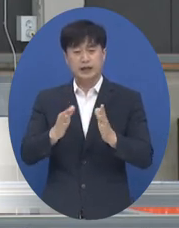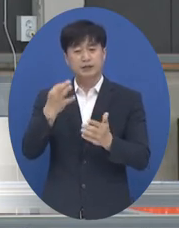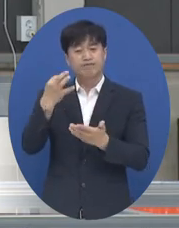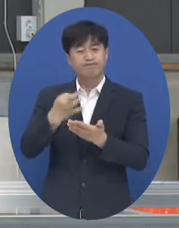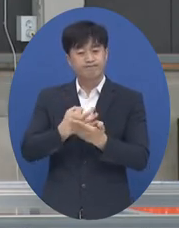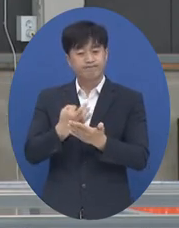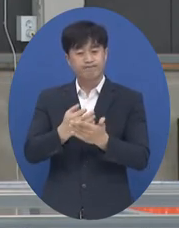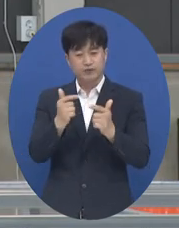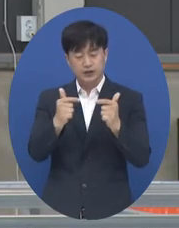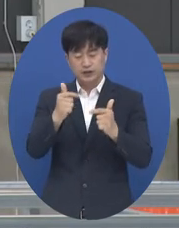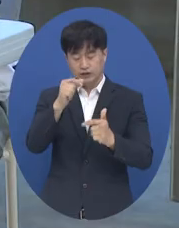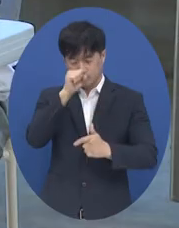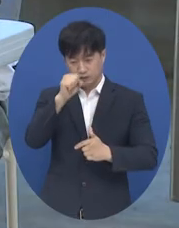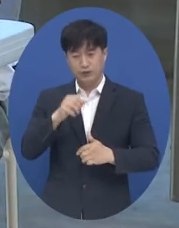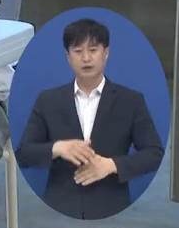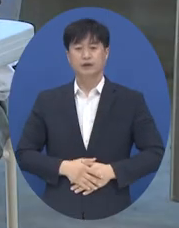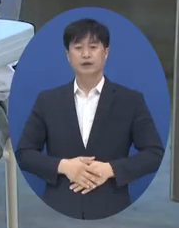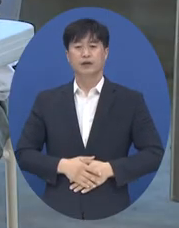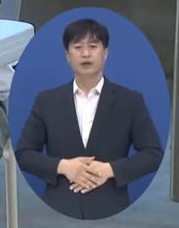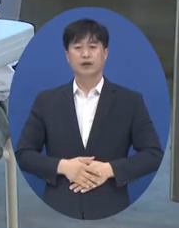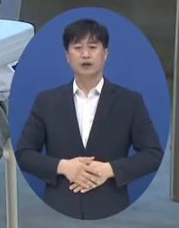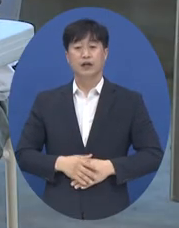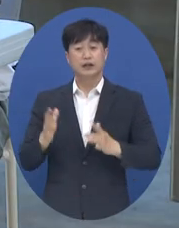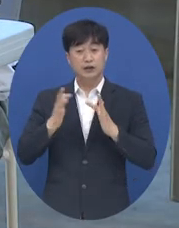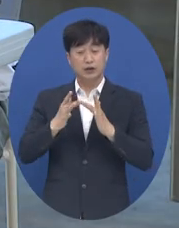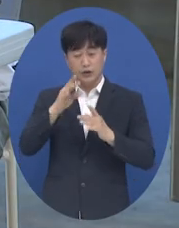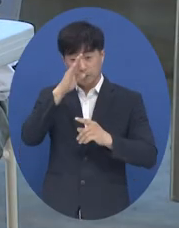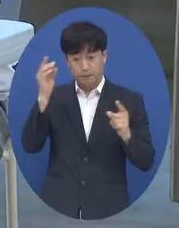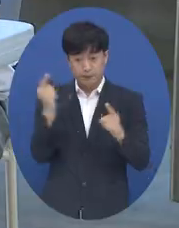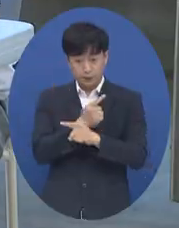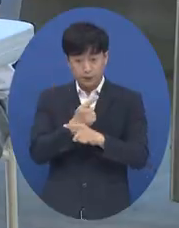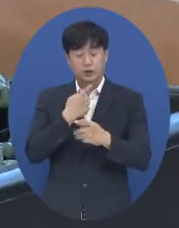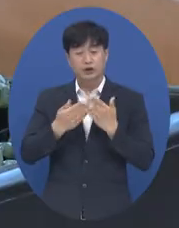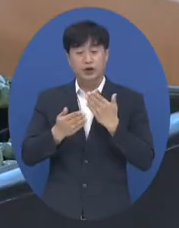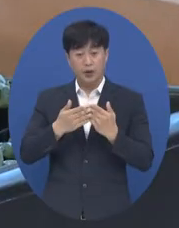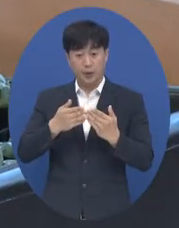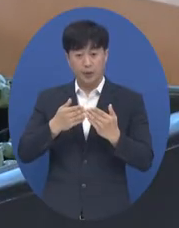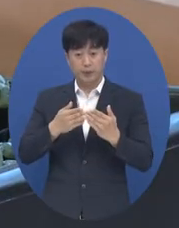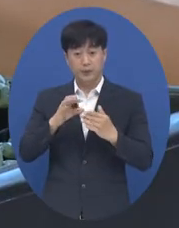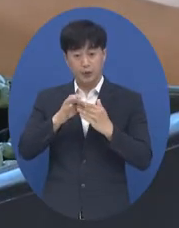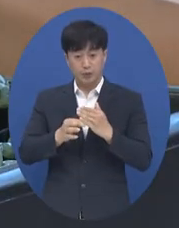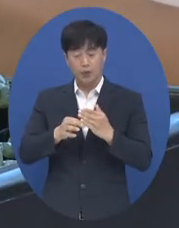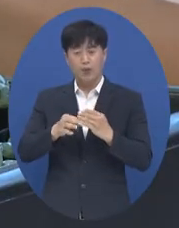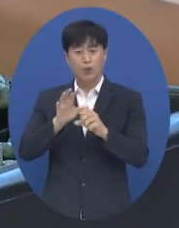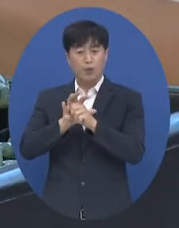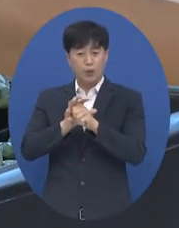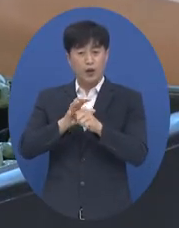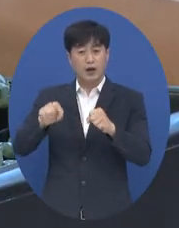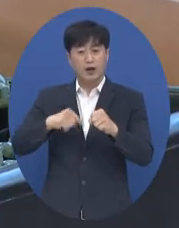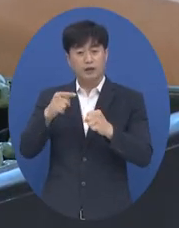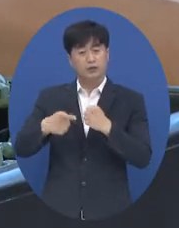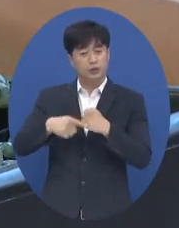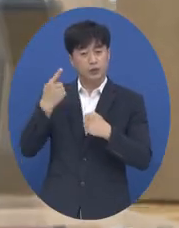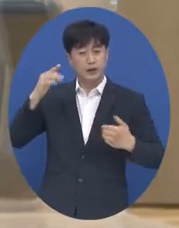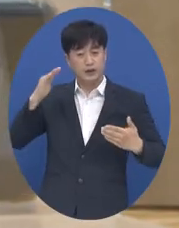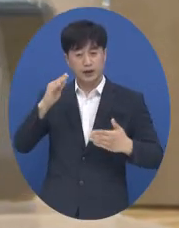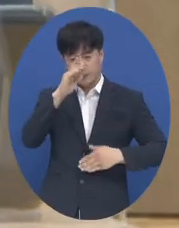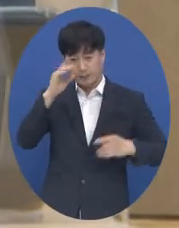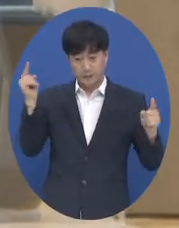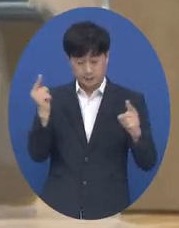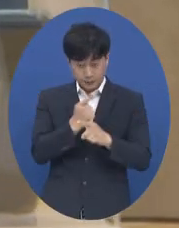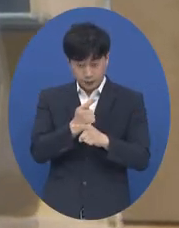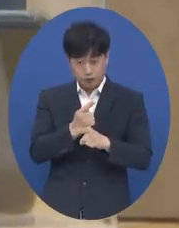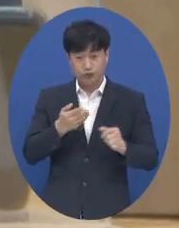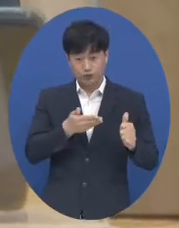증대할 수 있는 장점이 있습니다 온라인 치유 너 체험프로그램이 코로나 시대 쏙 초등학생 되는 힐링 의 기회가